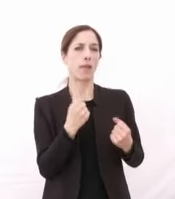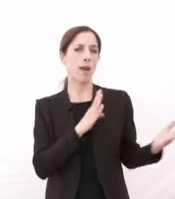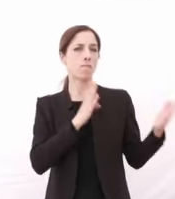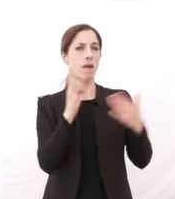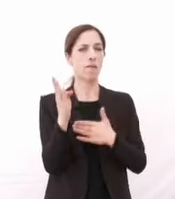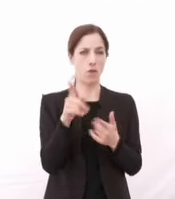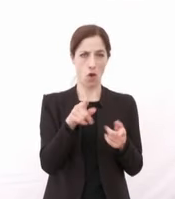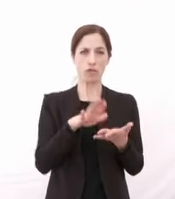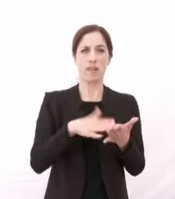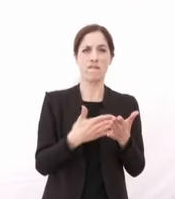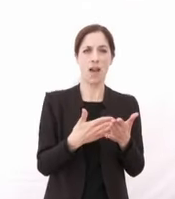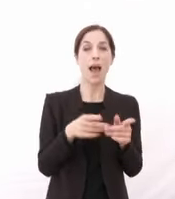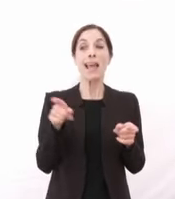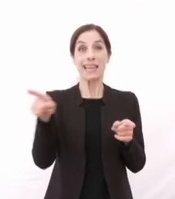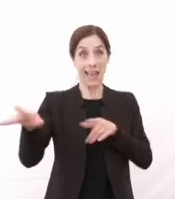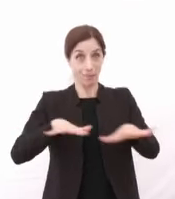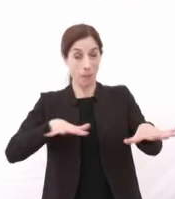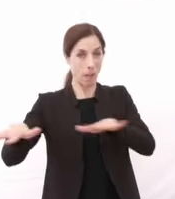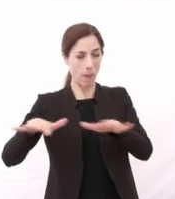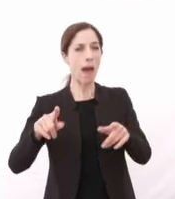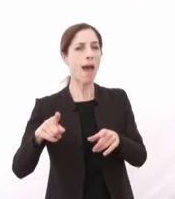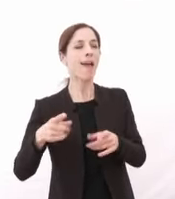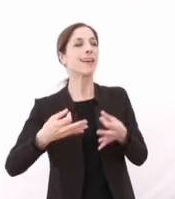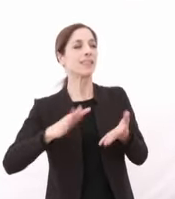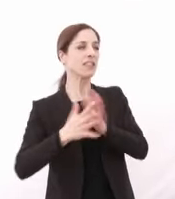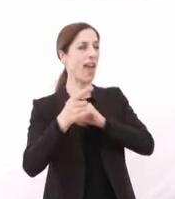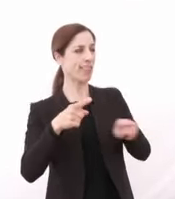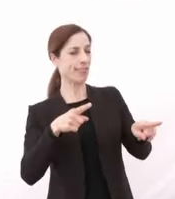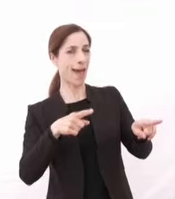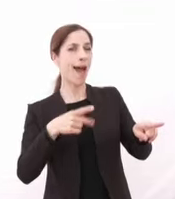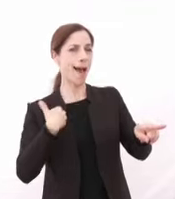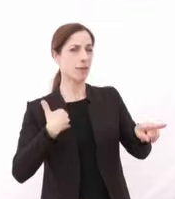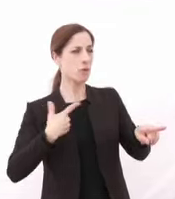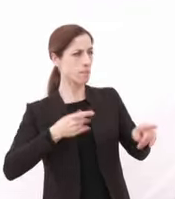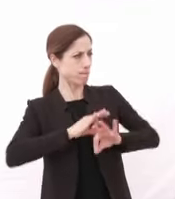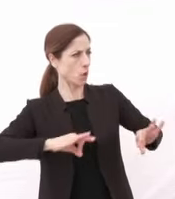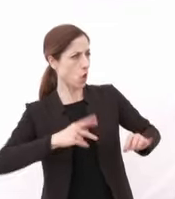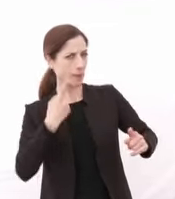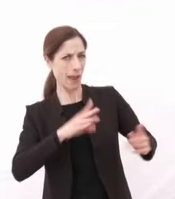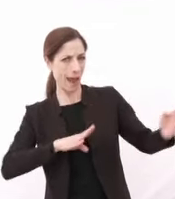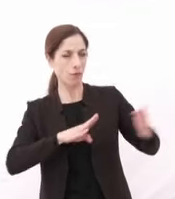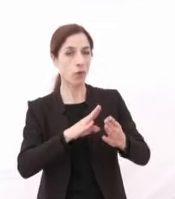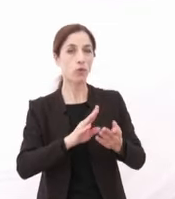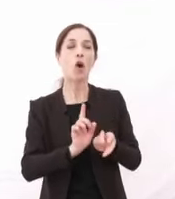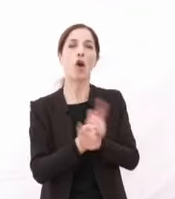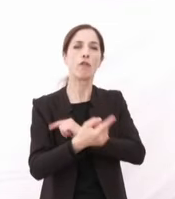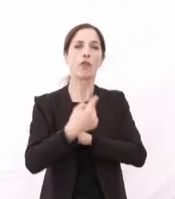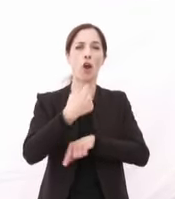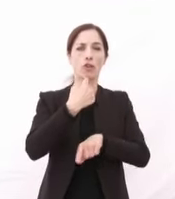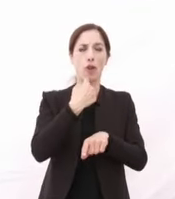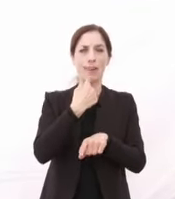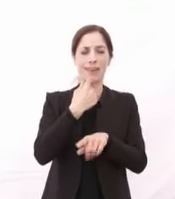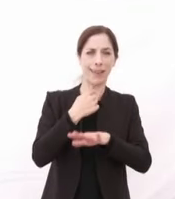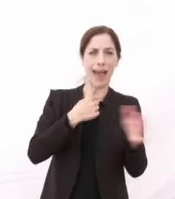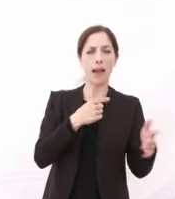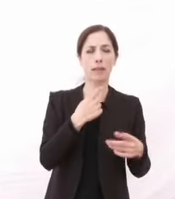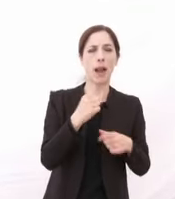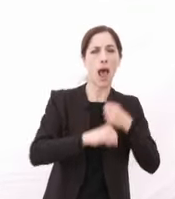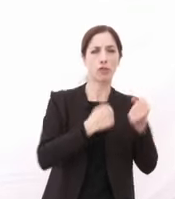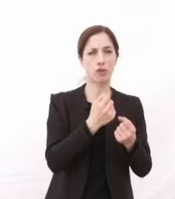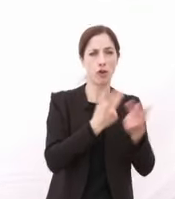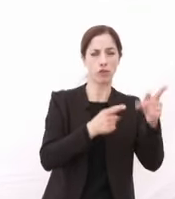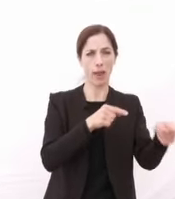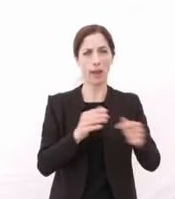da uccidere chi li persegue. Credo che sia uno degli esempi più belli e suggestivi di come dal marciume, dal